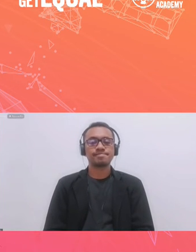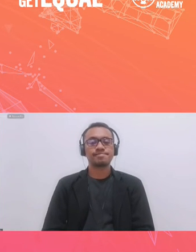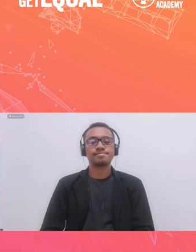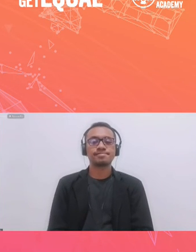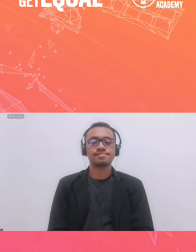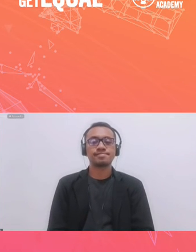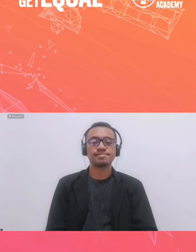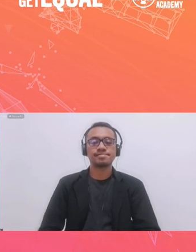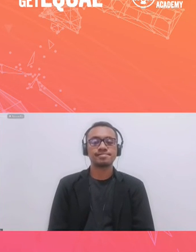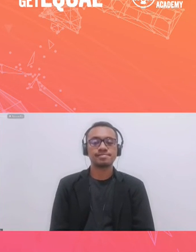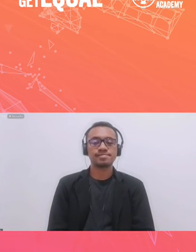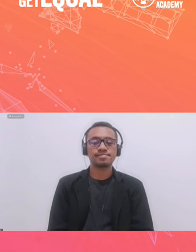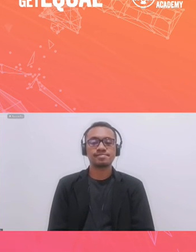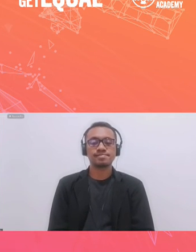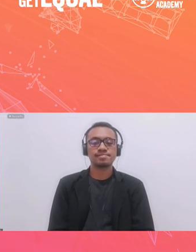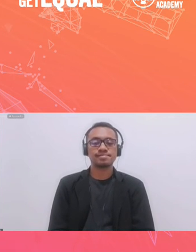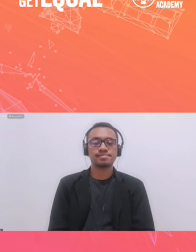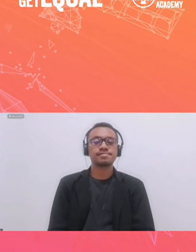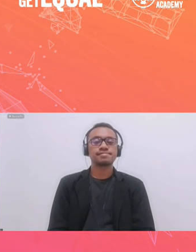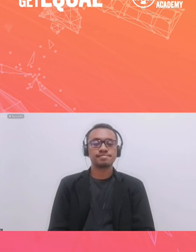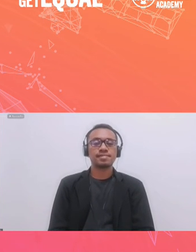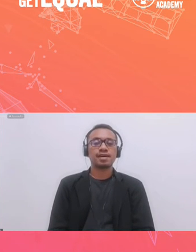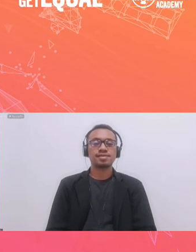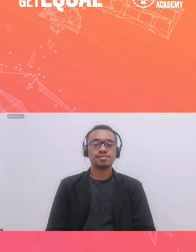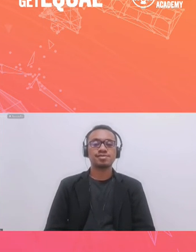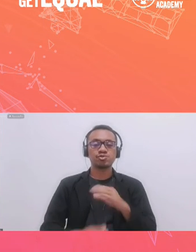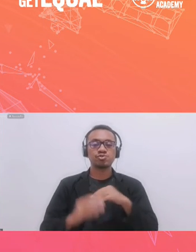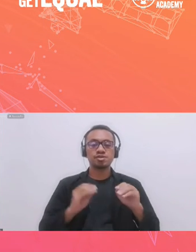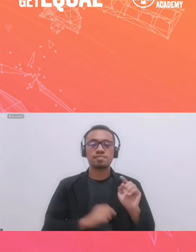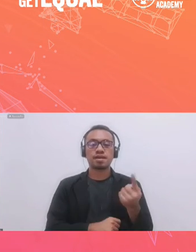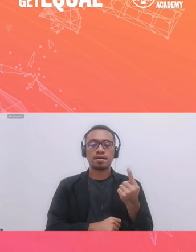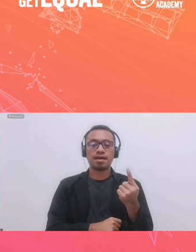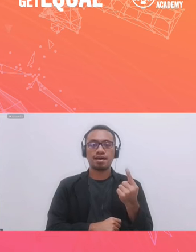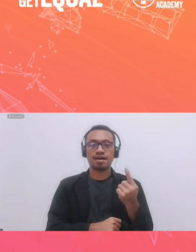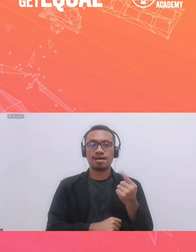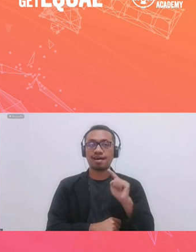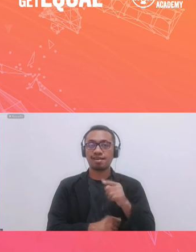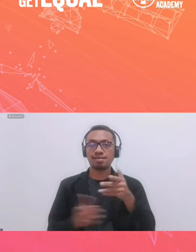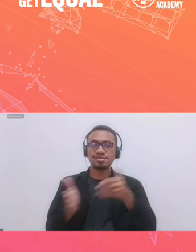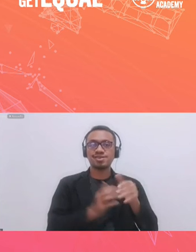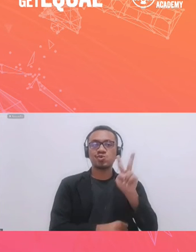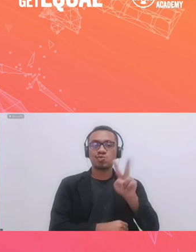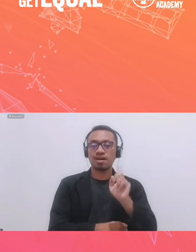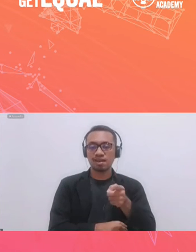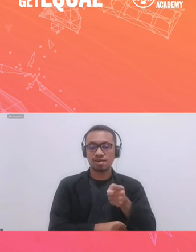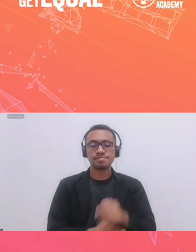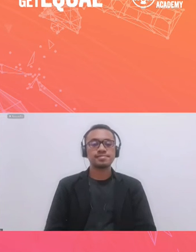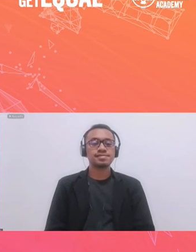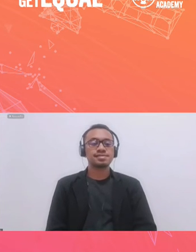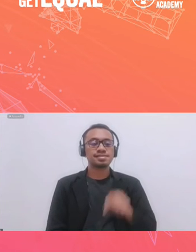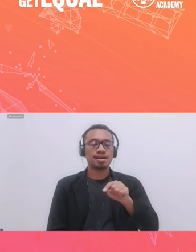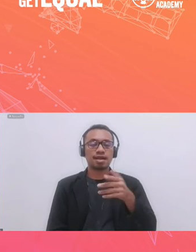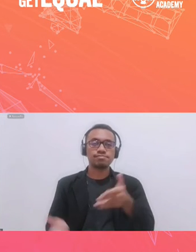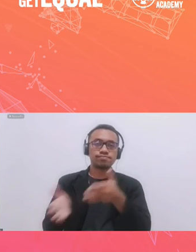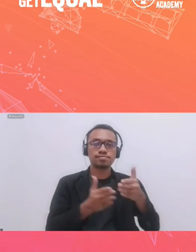Waalaikumsalam. Terima kasih. Demikian sesi pertama diskusi kita pada sore hari ini. Masih ada sesi kedua. Sebelumnya saya akan kembalikan dulu